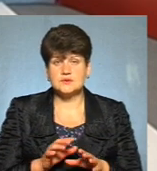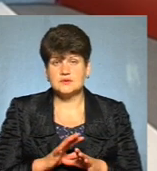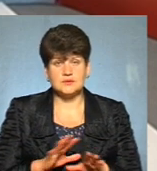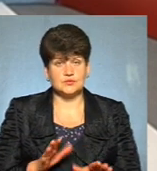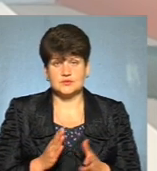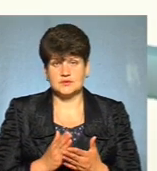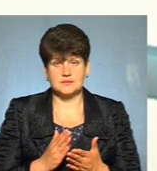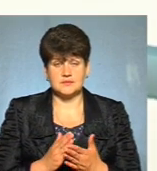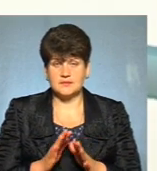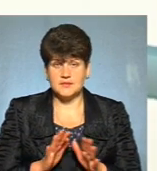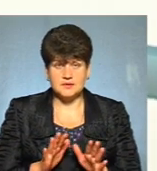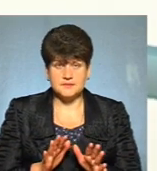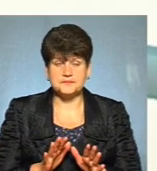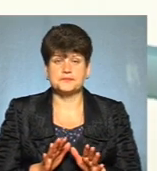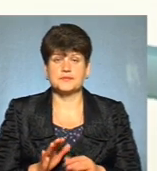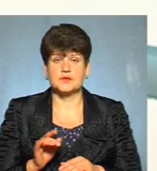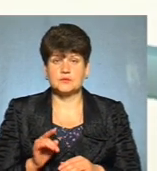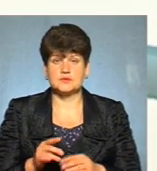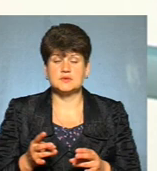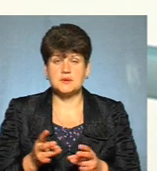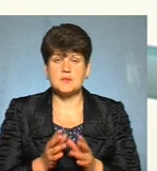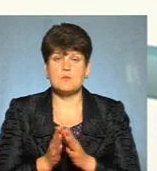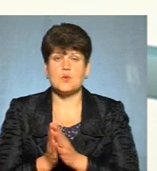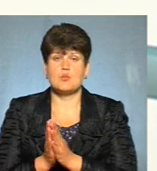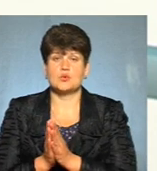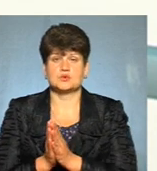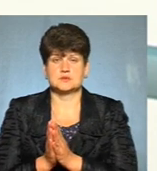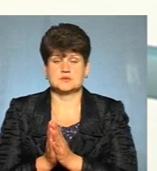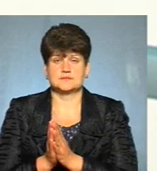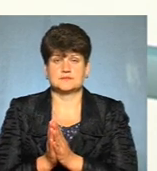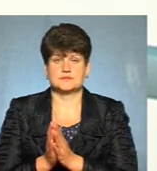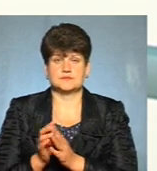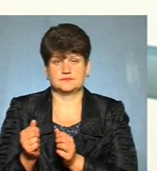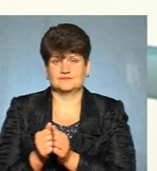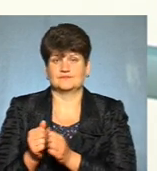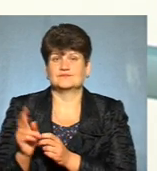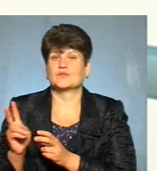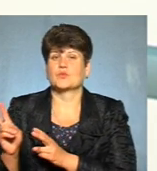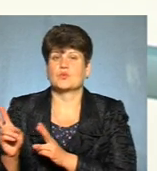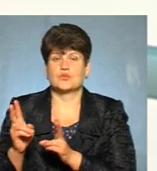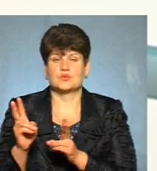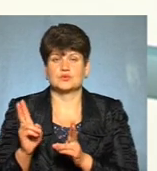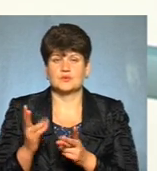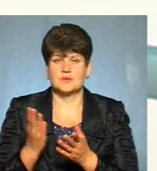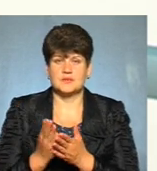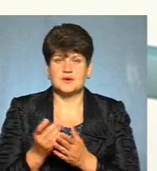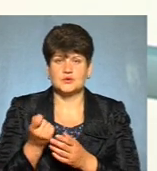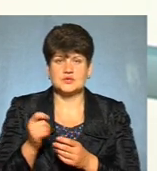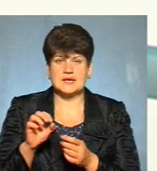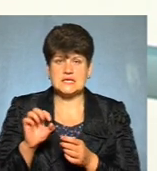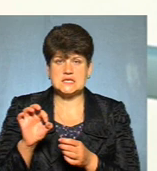мати цих пристроїв. Треба попросити ту людину, яка має трішки